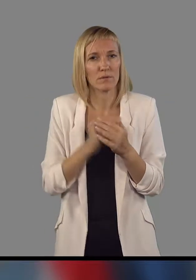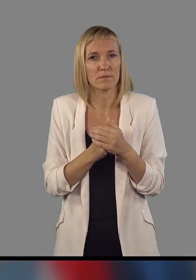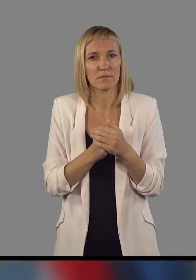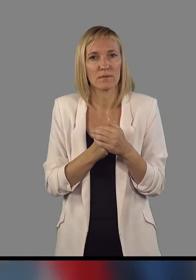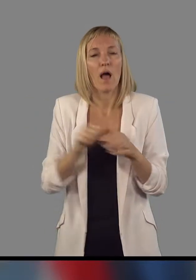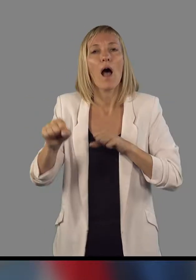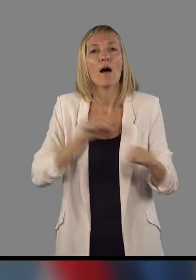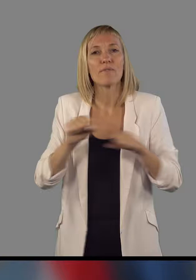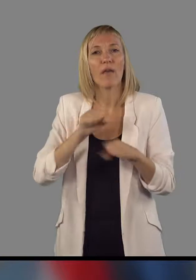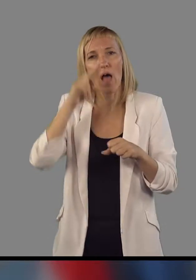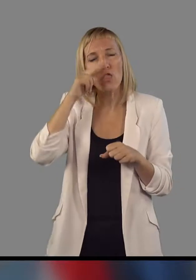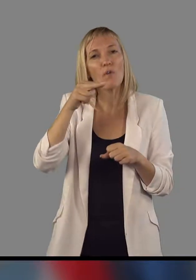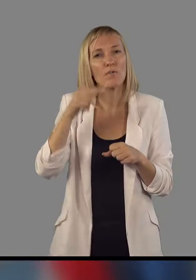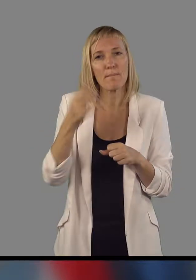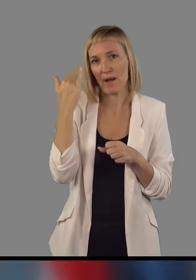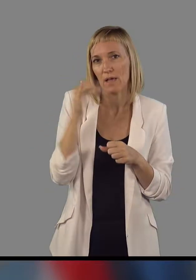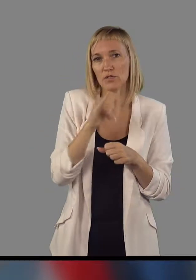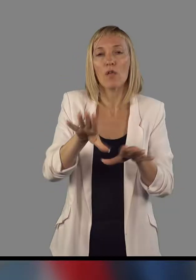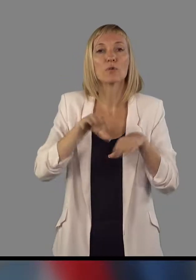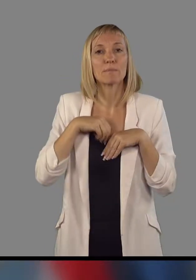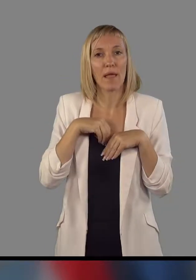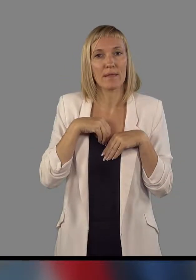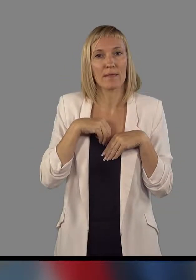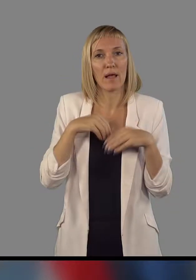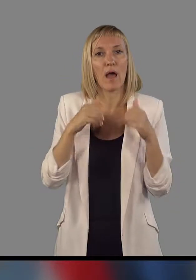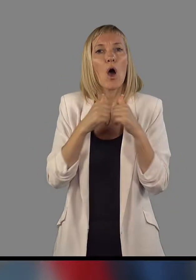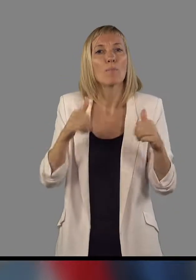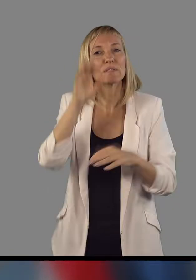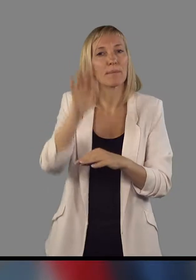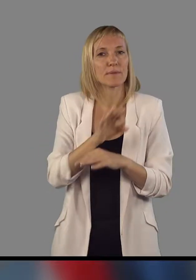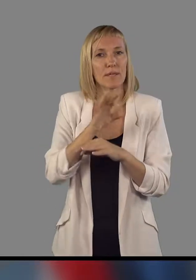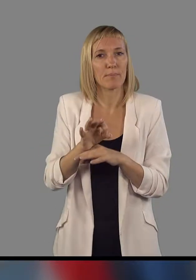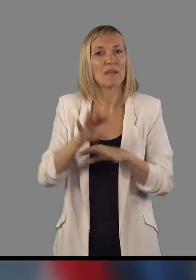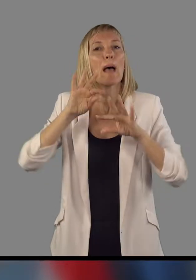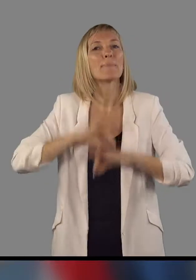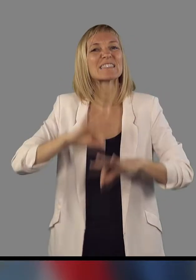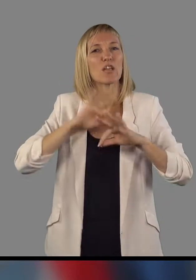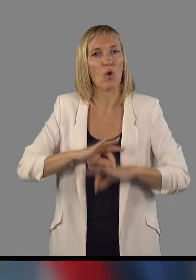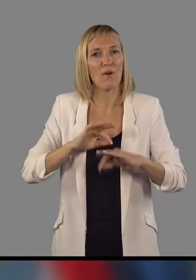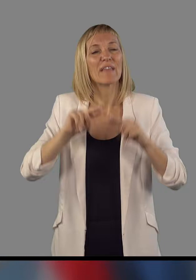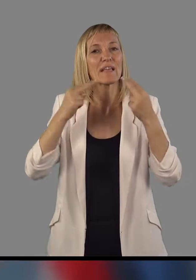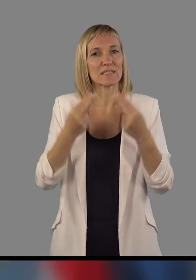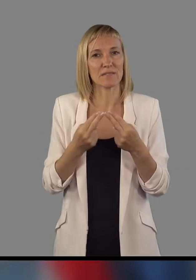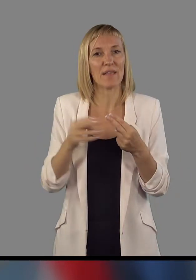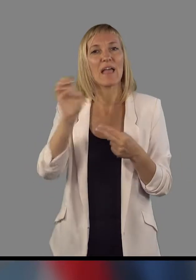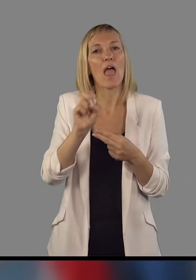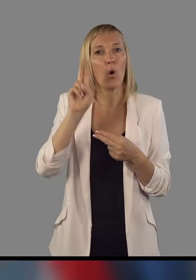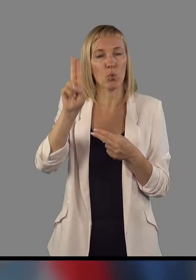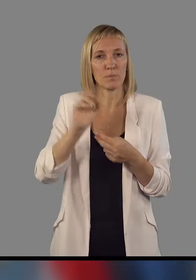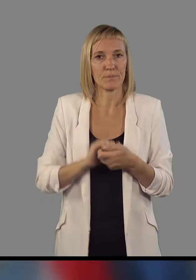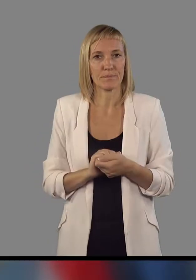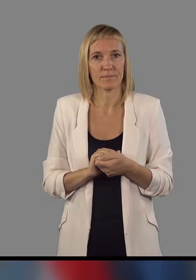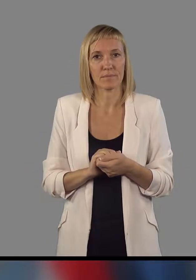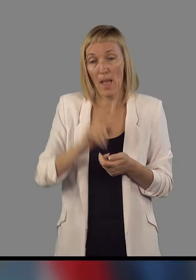Kot je znano, je vlada novembra lani sprejela posebni vladni projekt predsedovanja